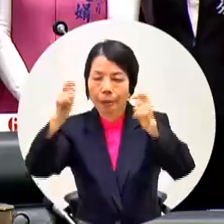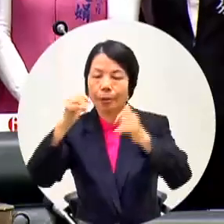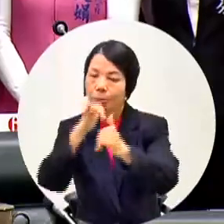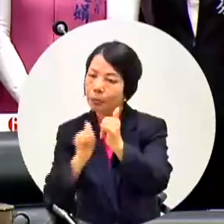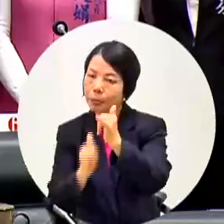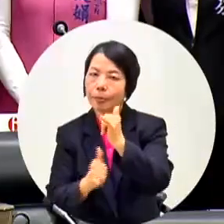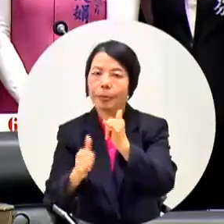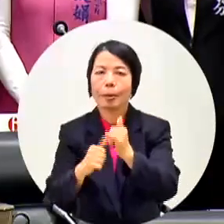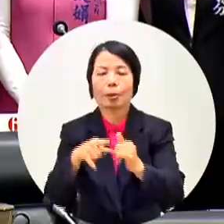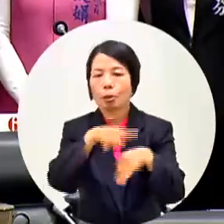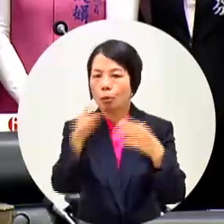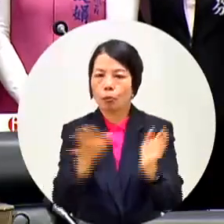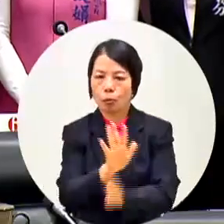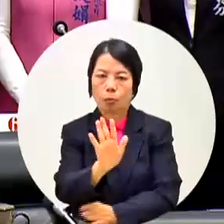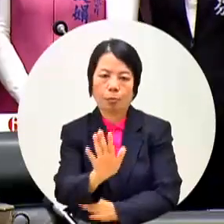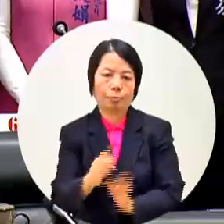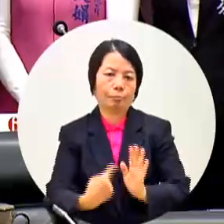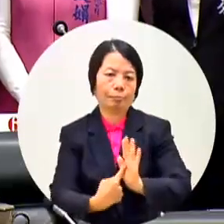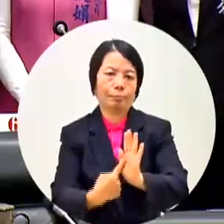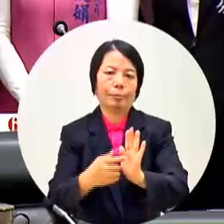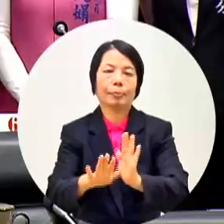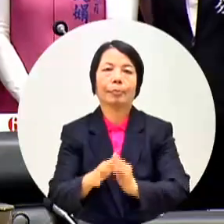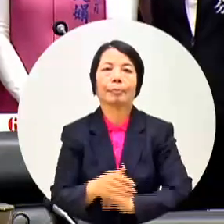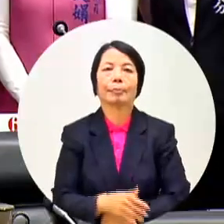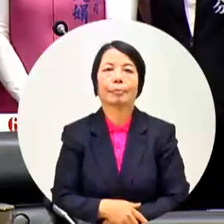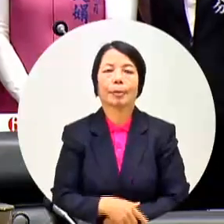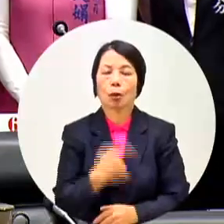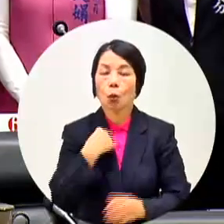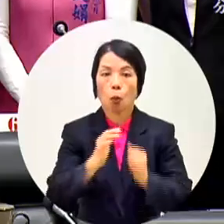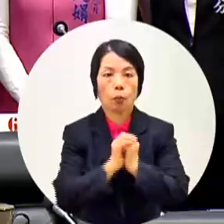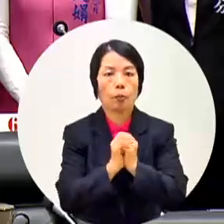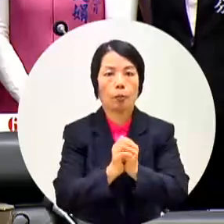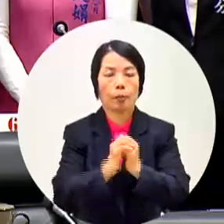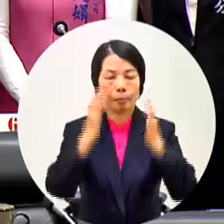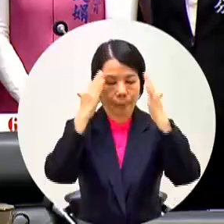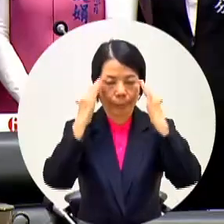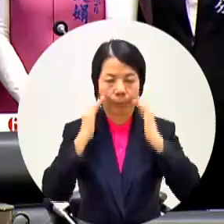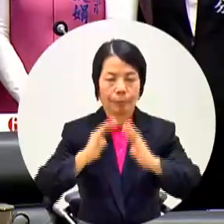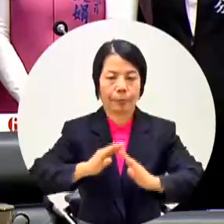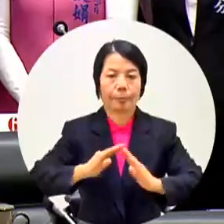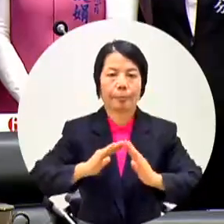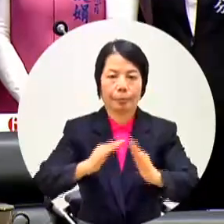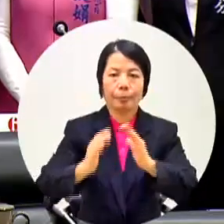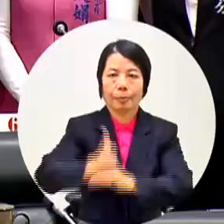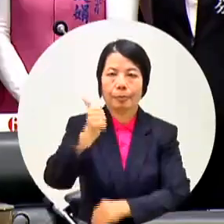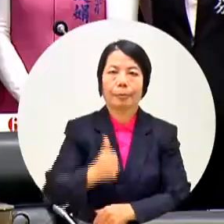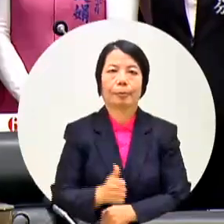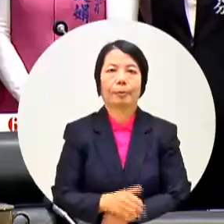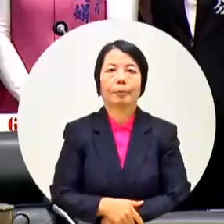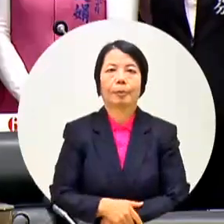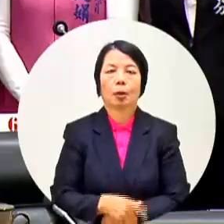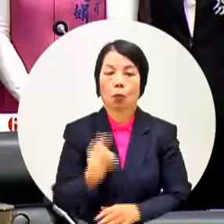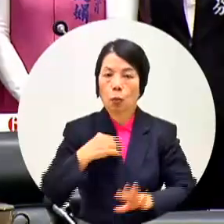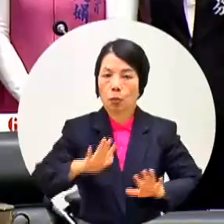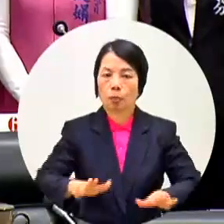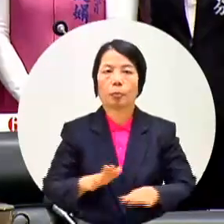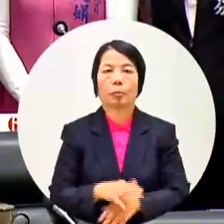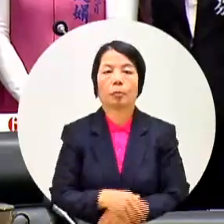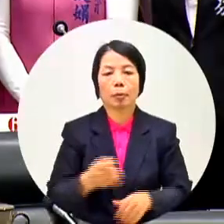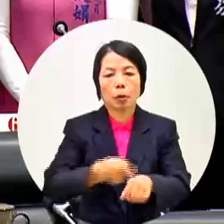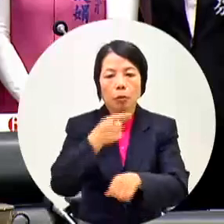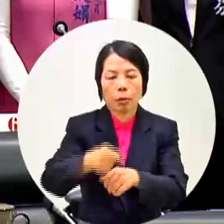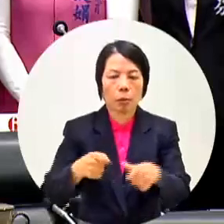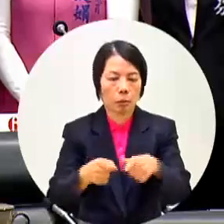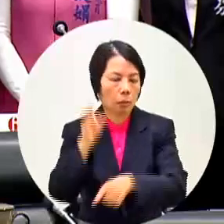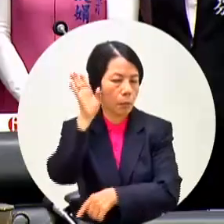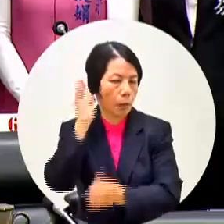市长亚金要在这里拜托您一件事情哦。我现在从那个公听会开始，我看到我们